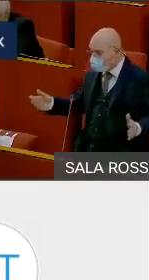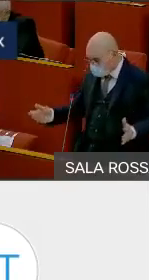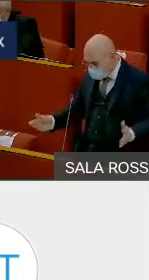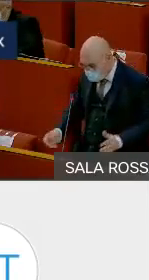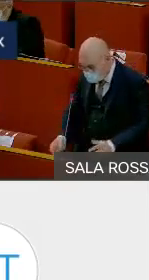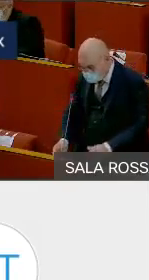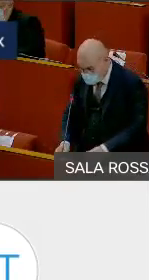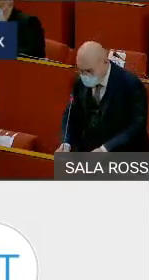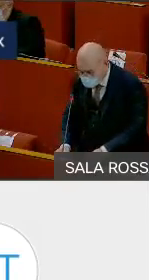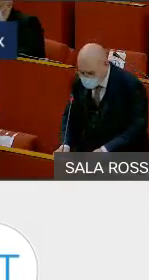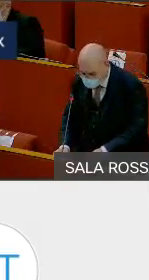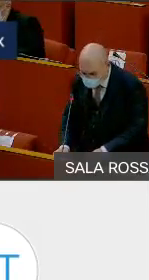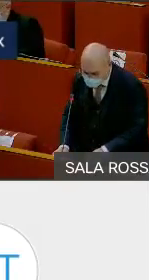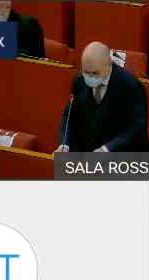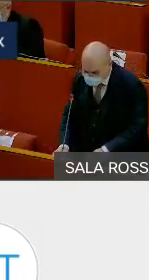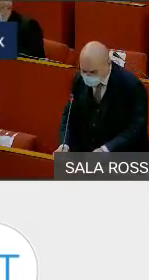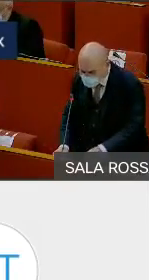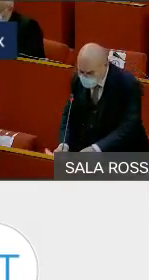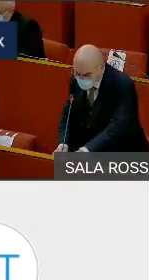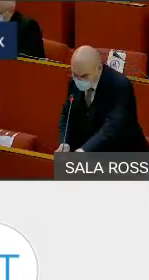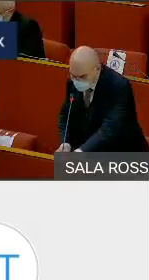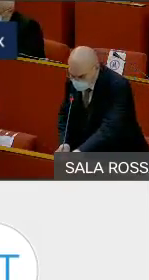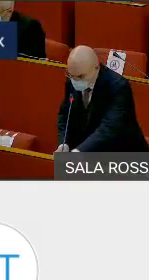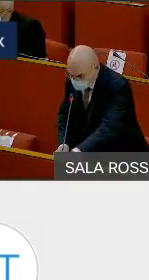redatto questa questa delibera